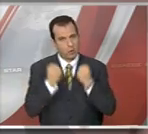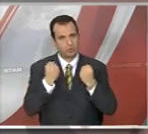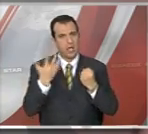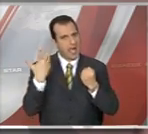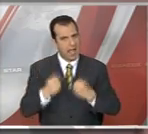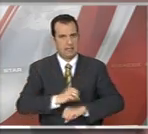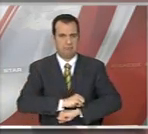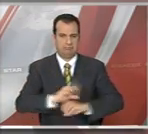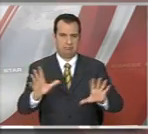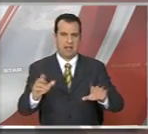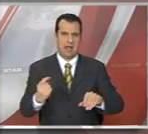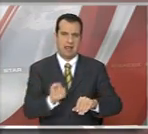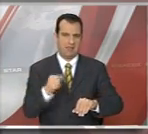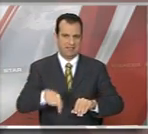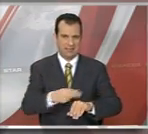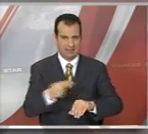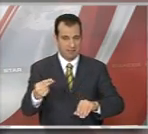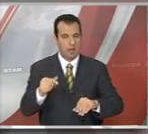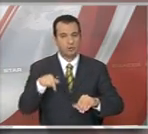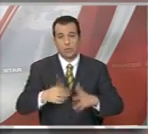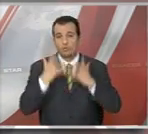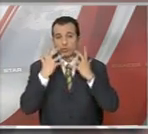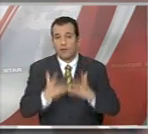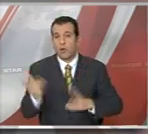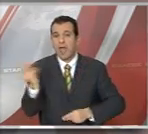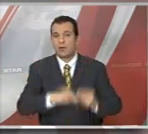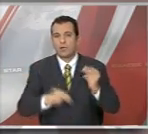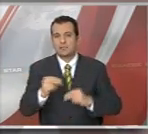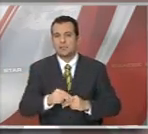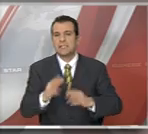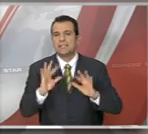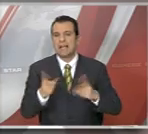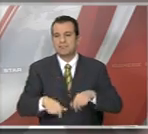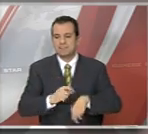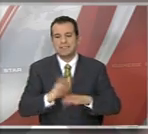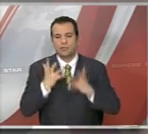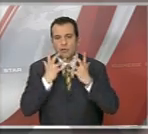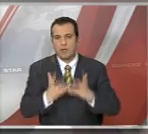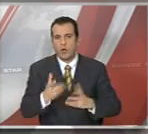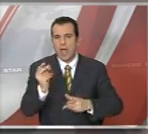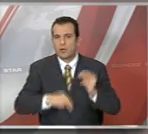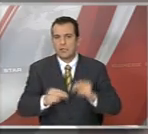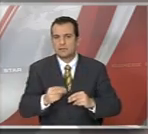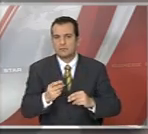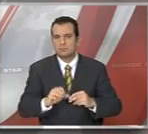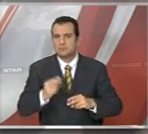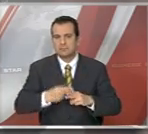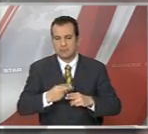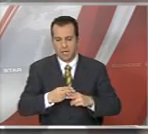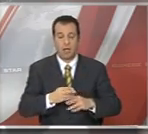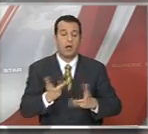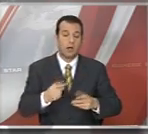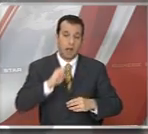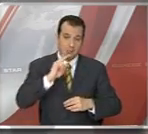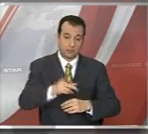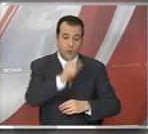ειδήσεις γίνονται και ακούγονται να πάμε στο διακύβευμα των εκλογών κύριε τσιγκρή το διακύβευμα των εκλογών νομίζω το θέτει ο κάθε πολίτης ξεχωριστά